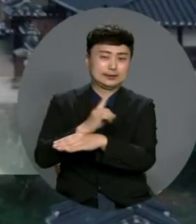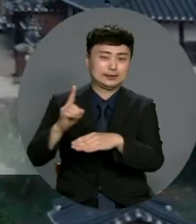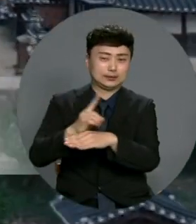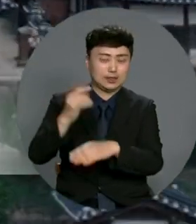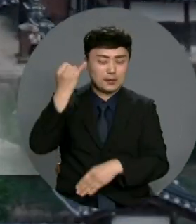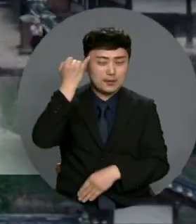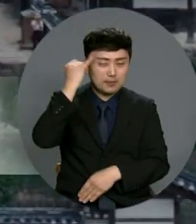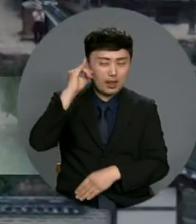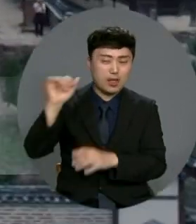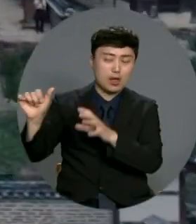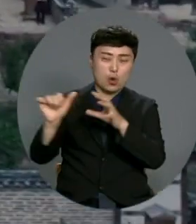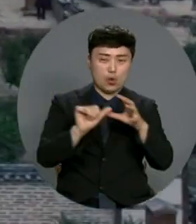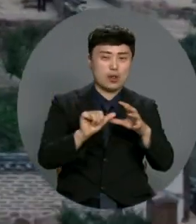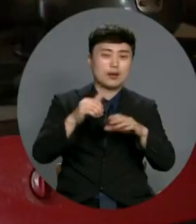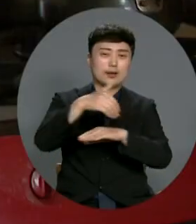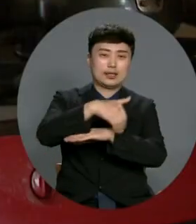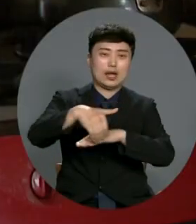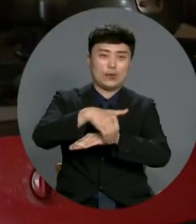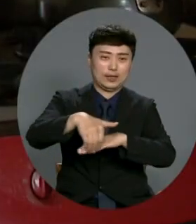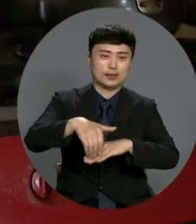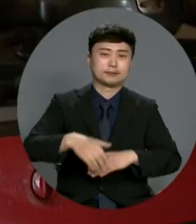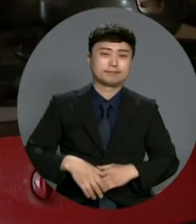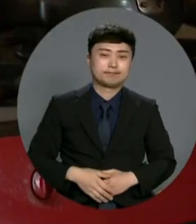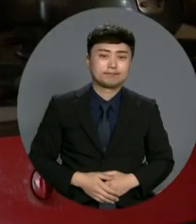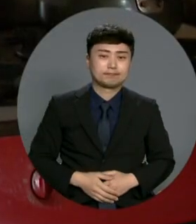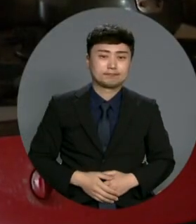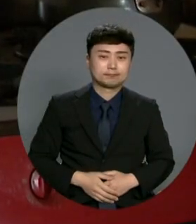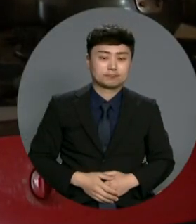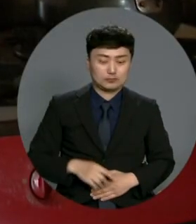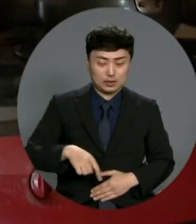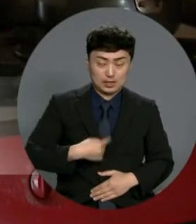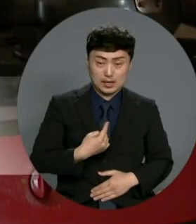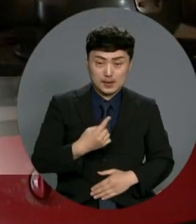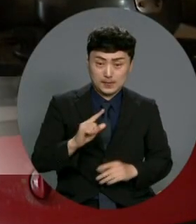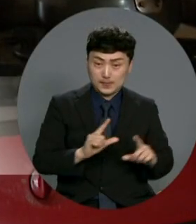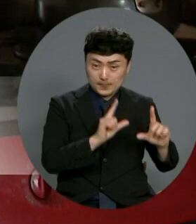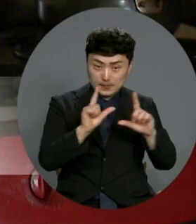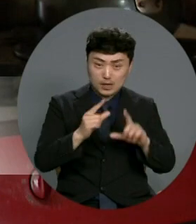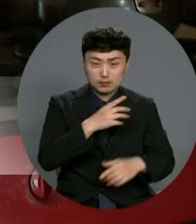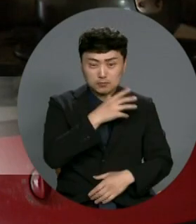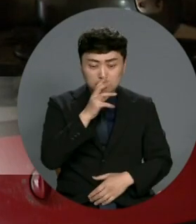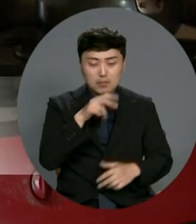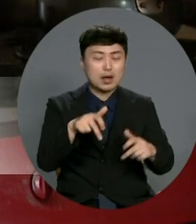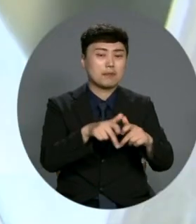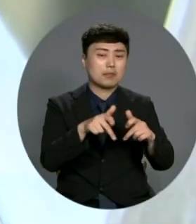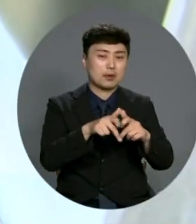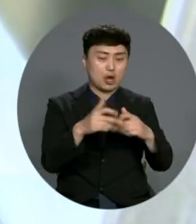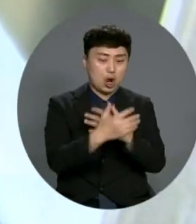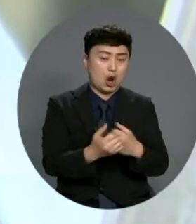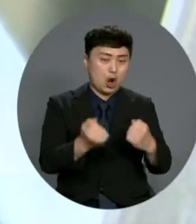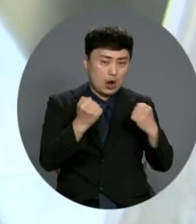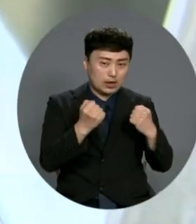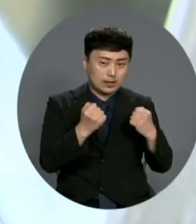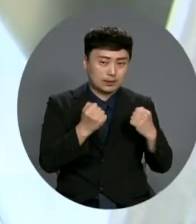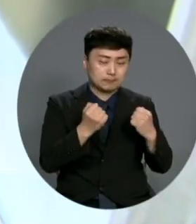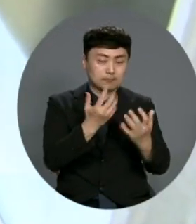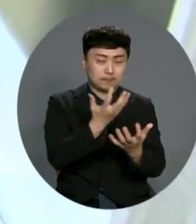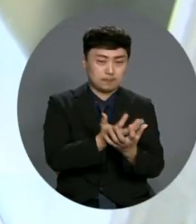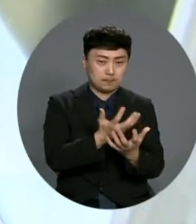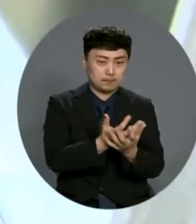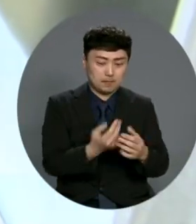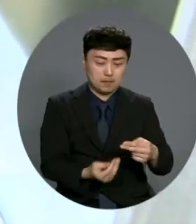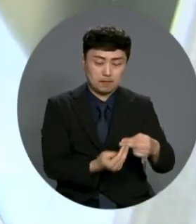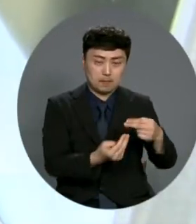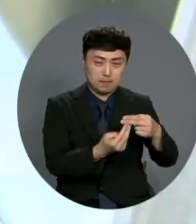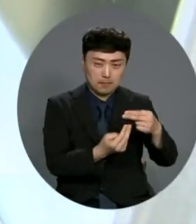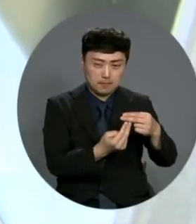산업에 활용하는 사업을 시행합니다. 특히 독거노인과 장애인 등 취약계층의 건강 데이터를 수집해